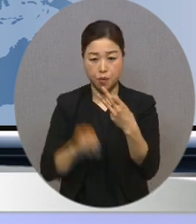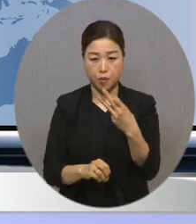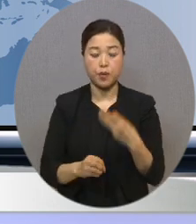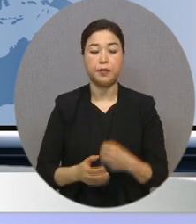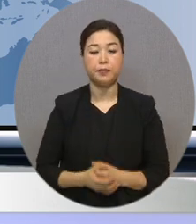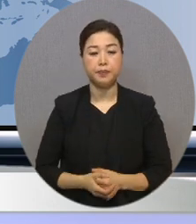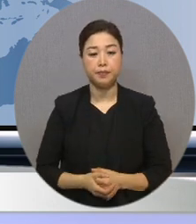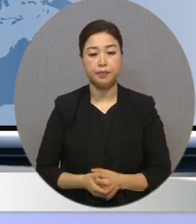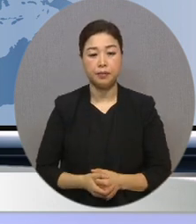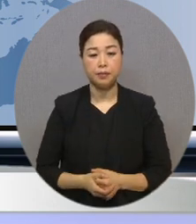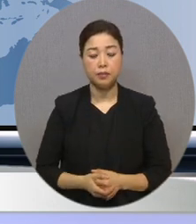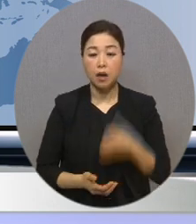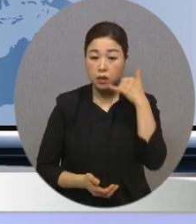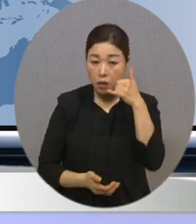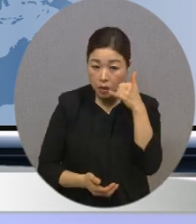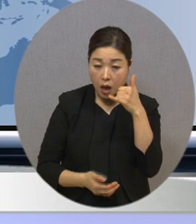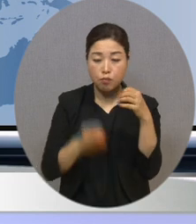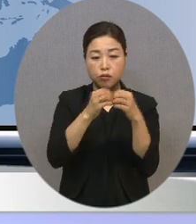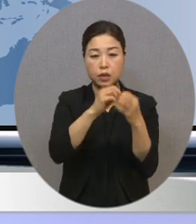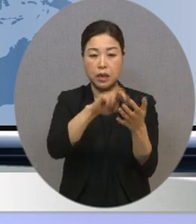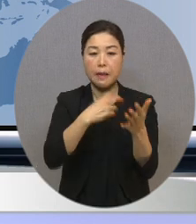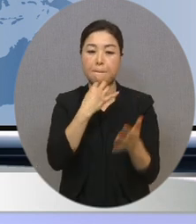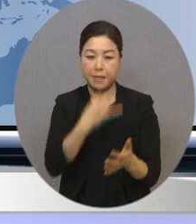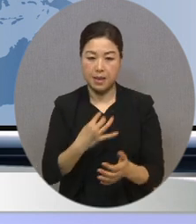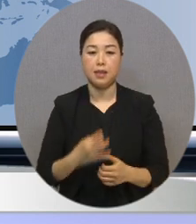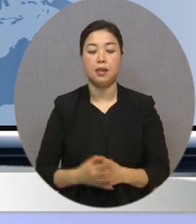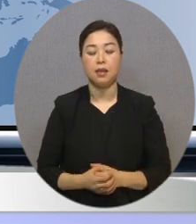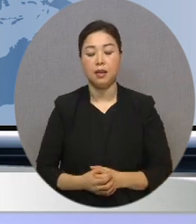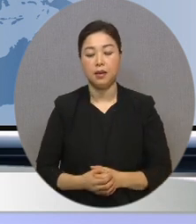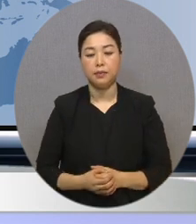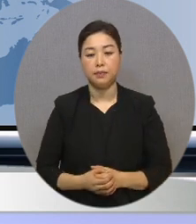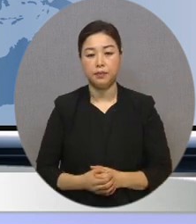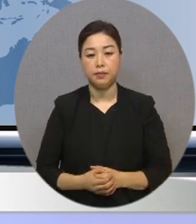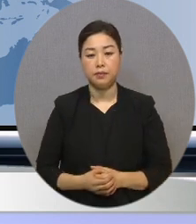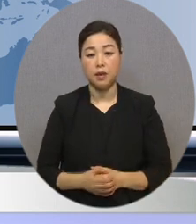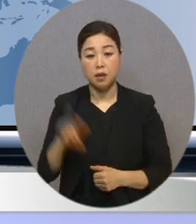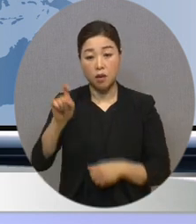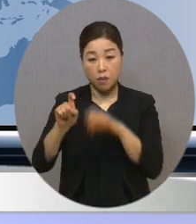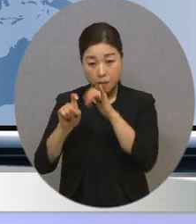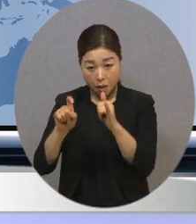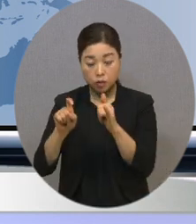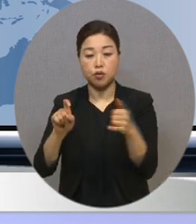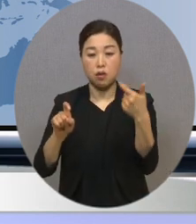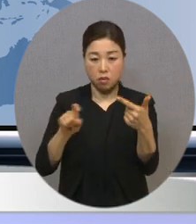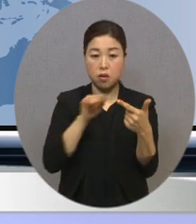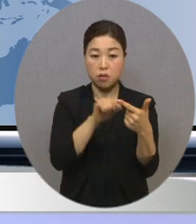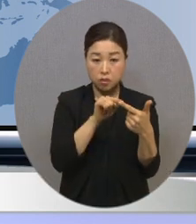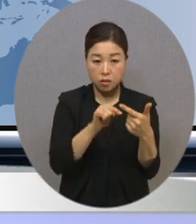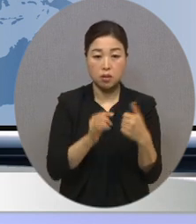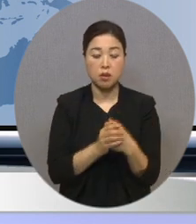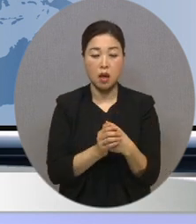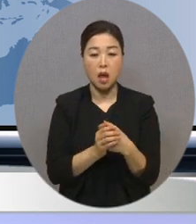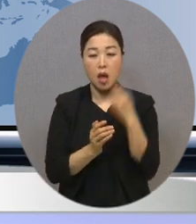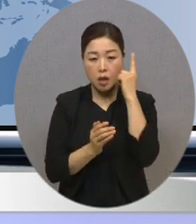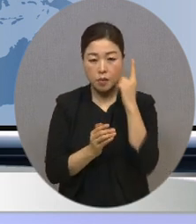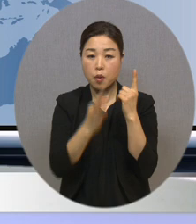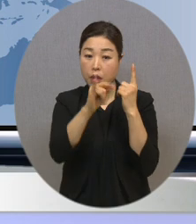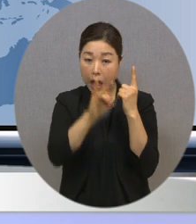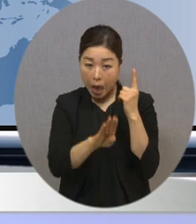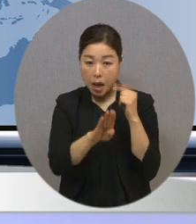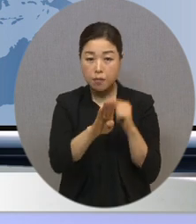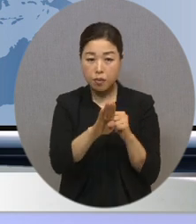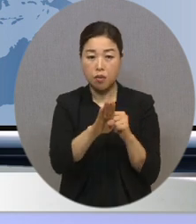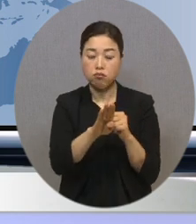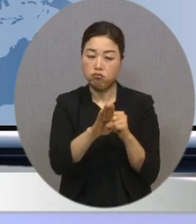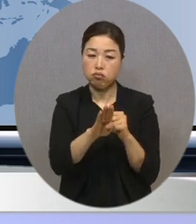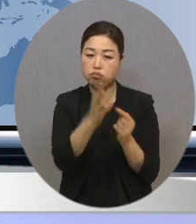13%였습니다. 전화나 문자만 사용한다는 건데요. 이 10명 중 6명은 스스로 스마트폰 앱을 설치하거나